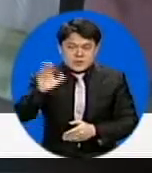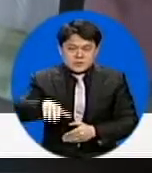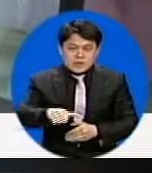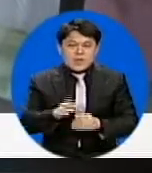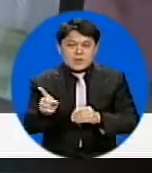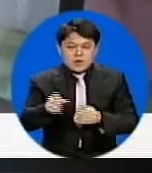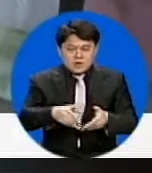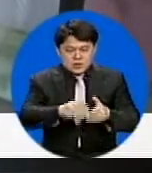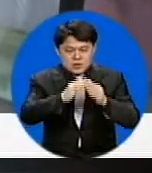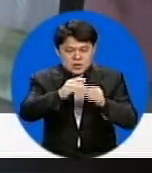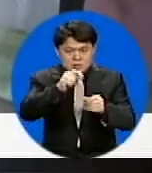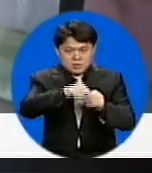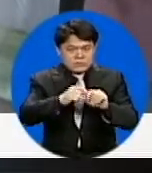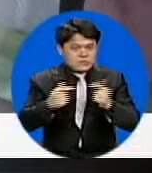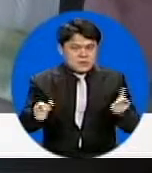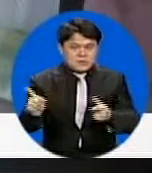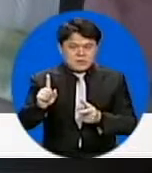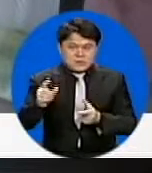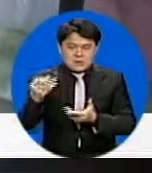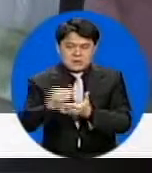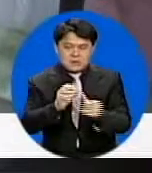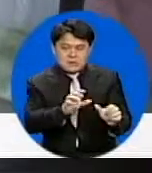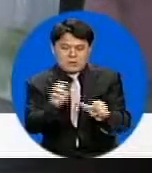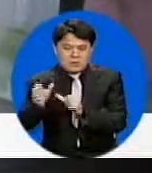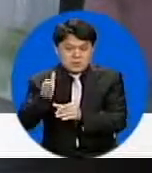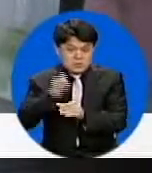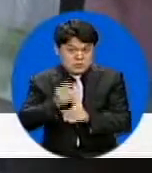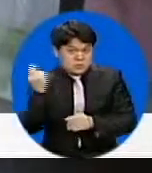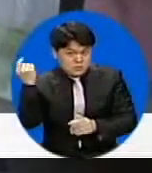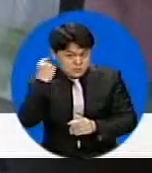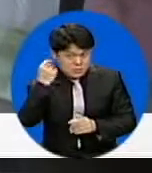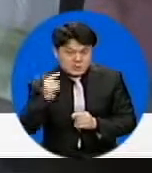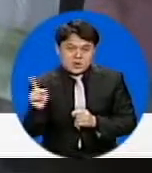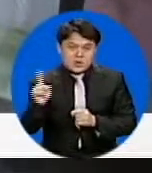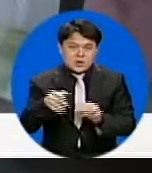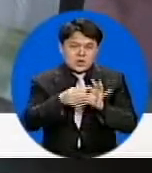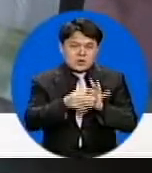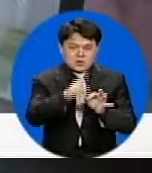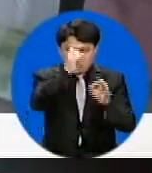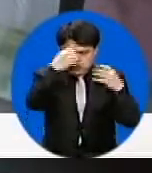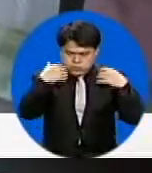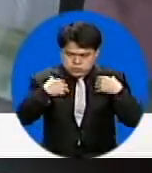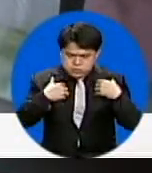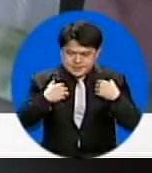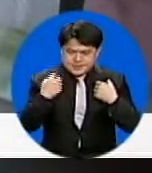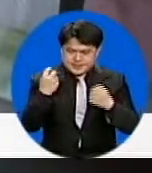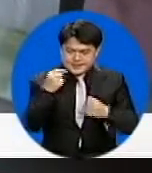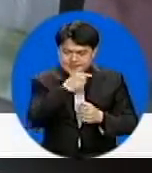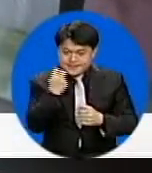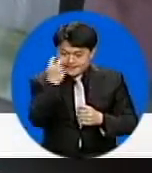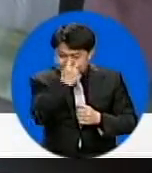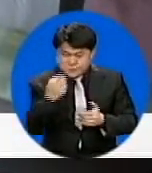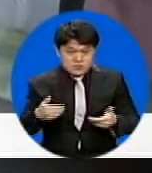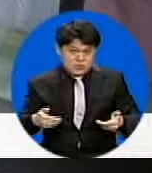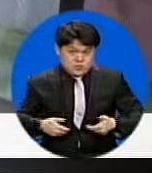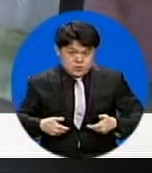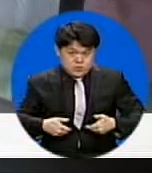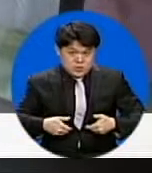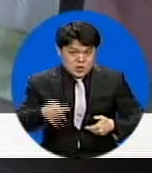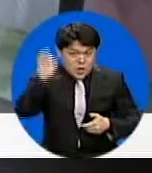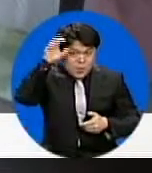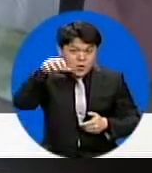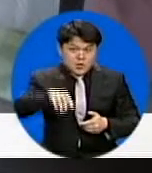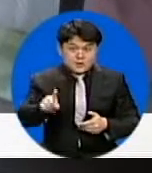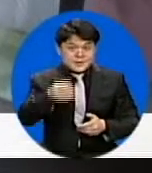요양시설이 설립 취지와 동떨어진 돈벌이 수단이 되고 있다고 하는데요. 관계 당국의 철저한 관리 감독이 요구되는 가운데